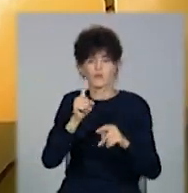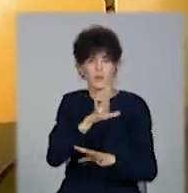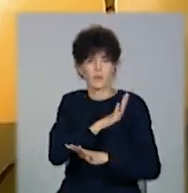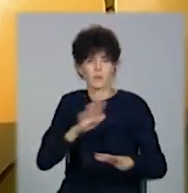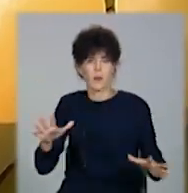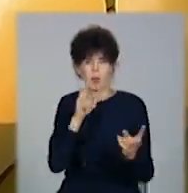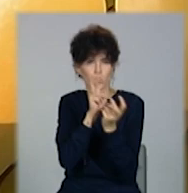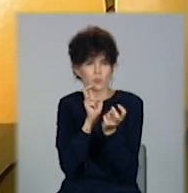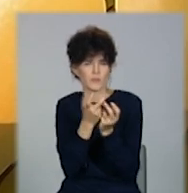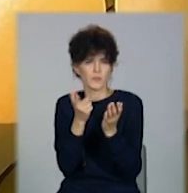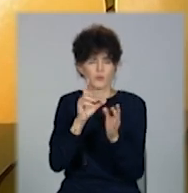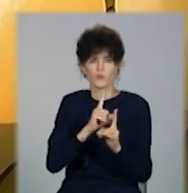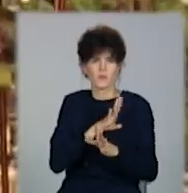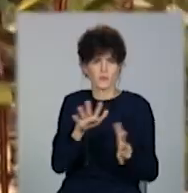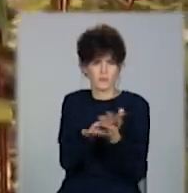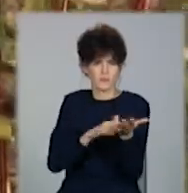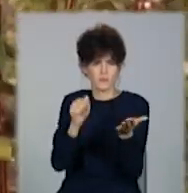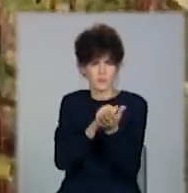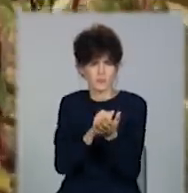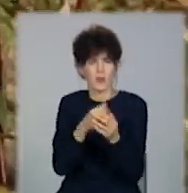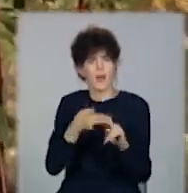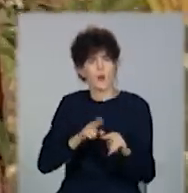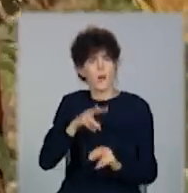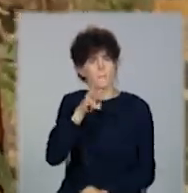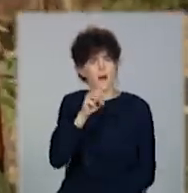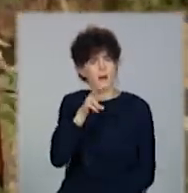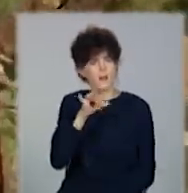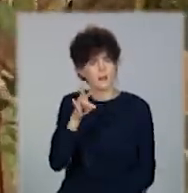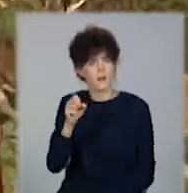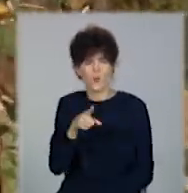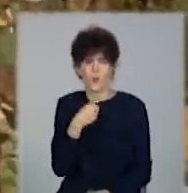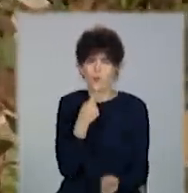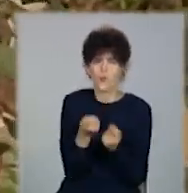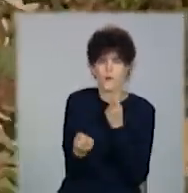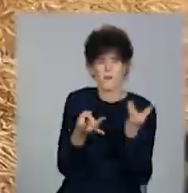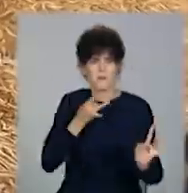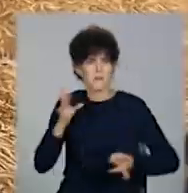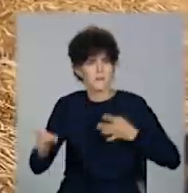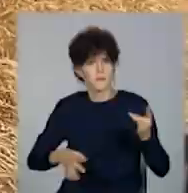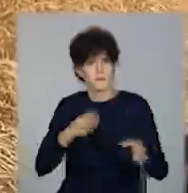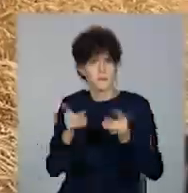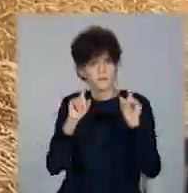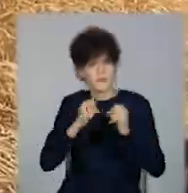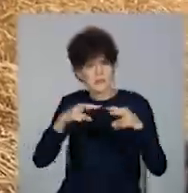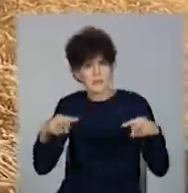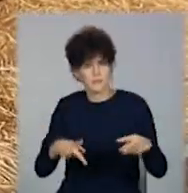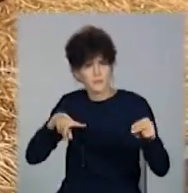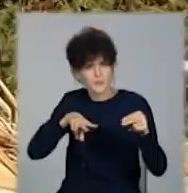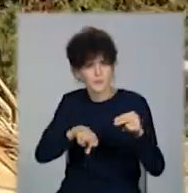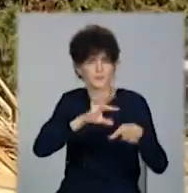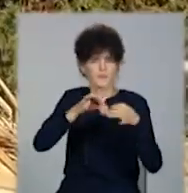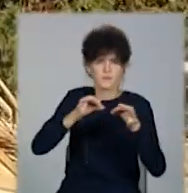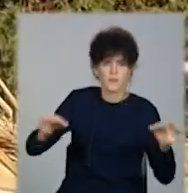дістали гризуни. Трохи менше клопоту із малиною. Це сорта ремонтантної малини. Бачите, вона підрізана обов'язково. Коли ми всадимо, то